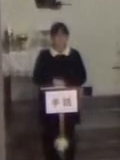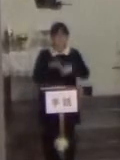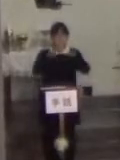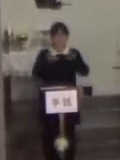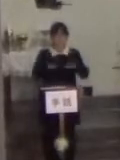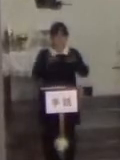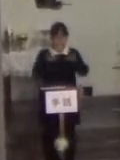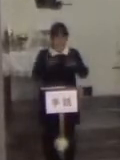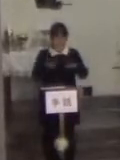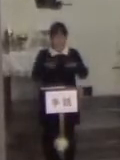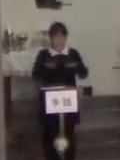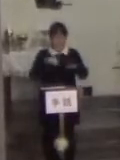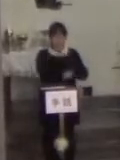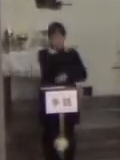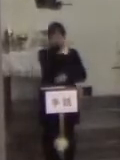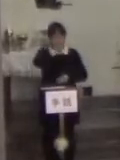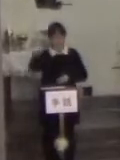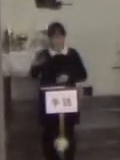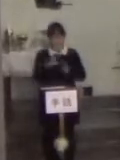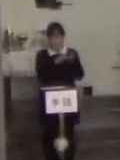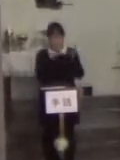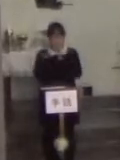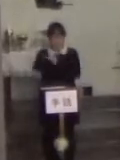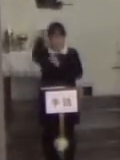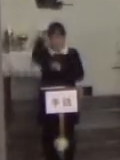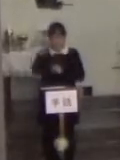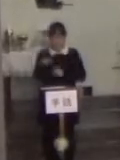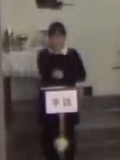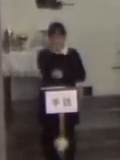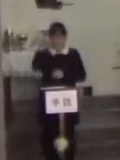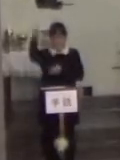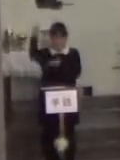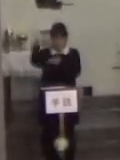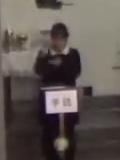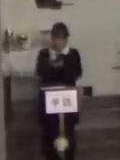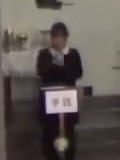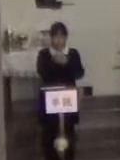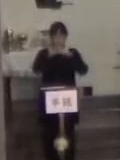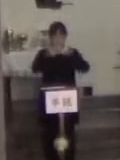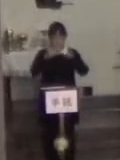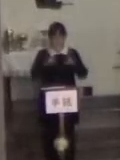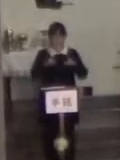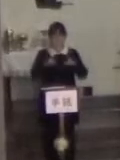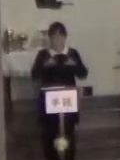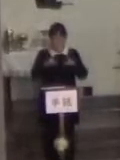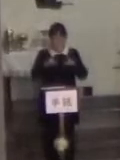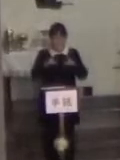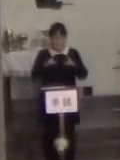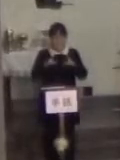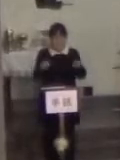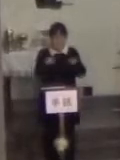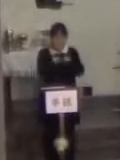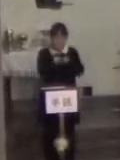今私たちはイエス・キリストの誕生の日をこの場で迎えようとしています。